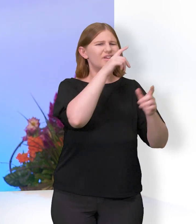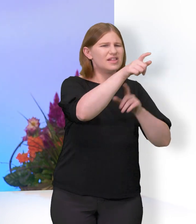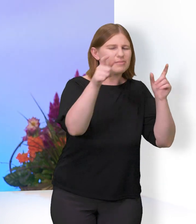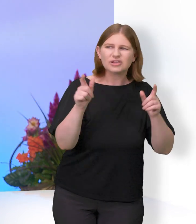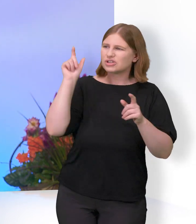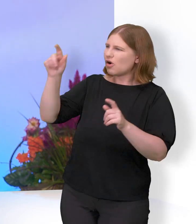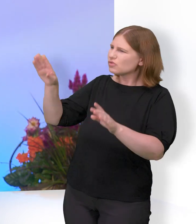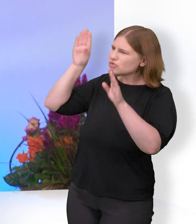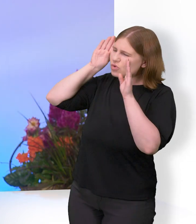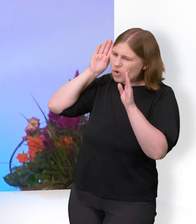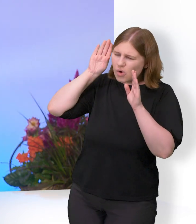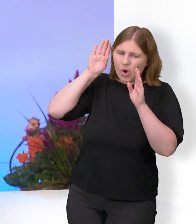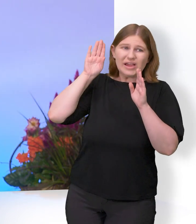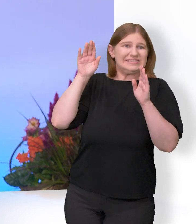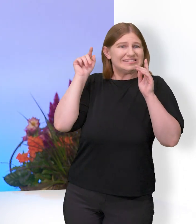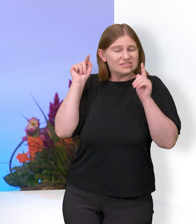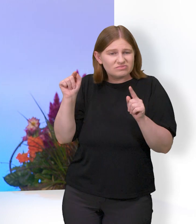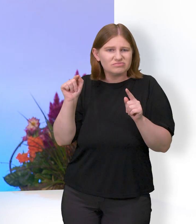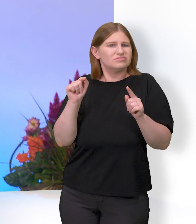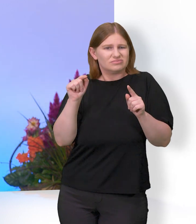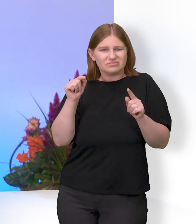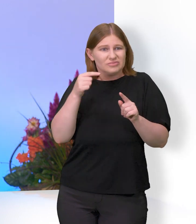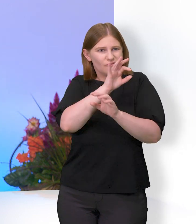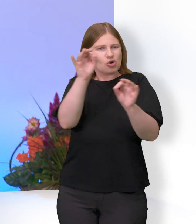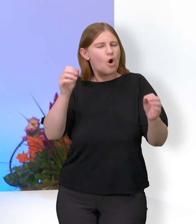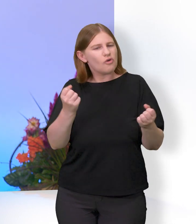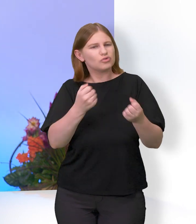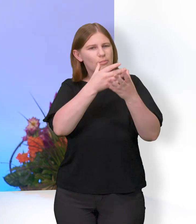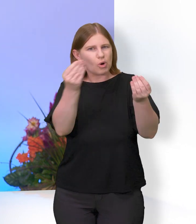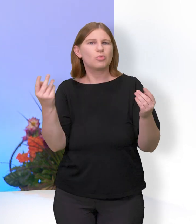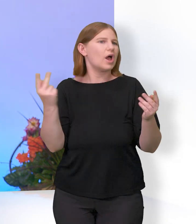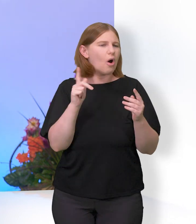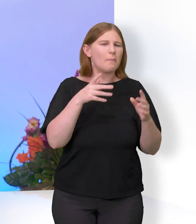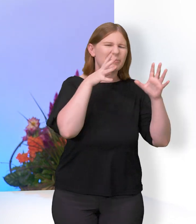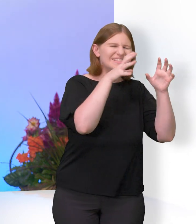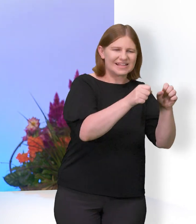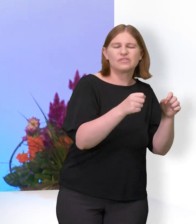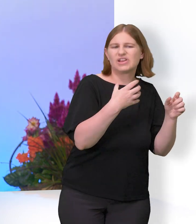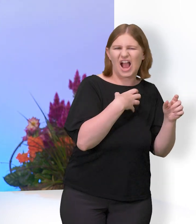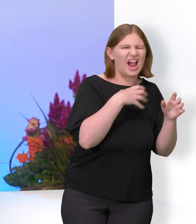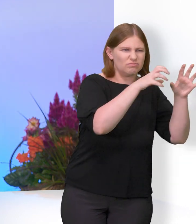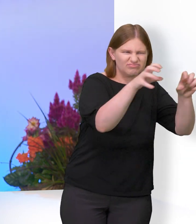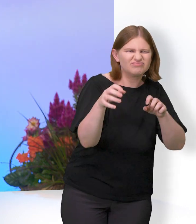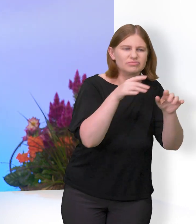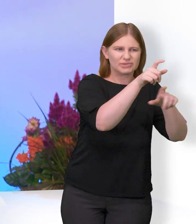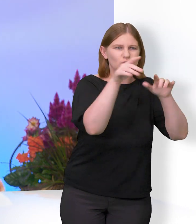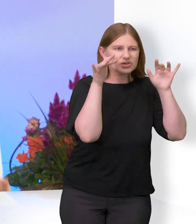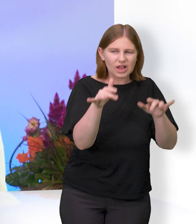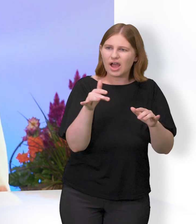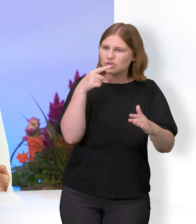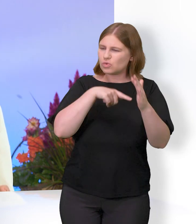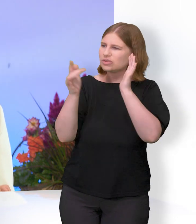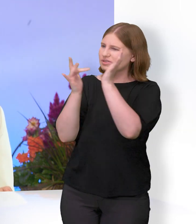hat. Den Besessenen, den Gebundenen, die frei wurden. Der Junge, der mit den